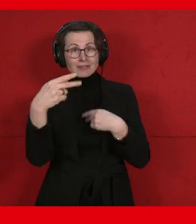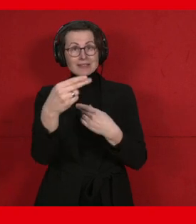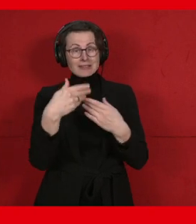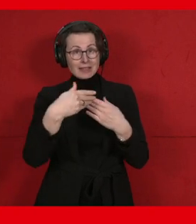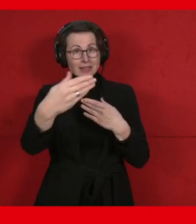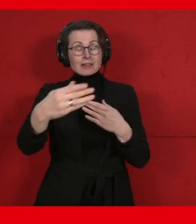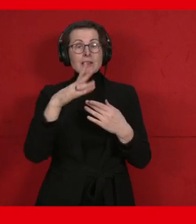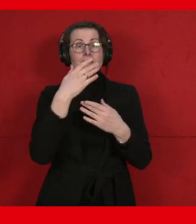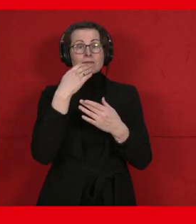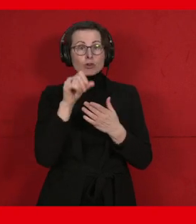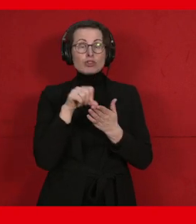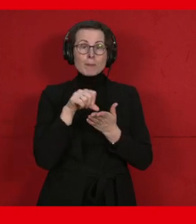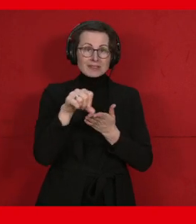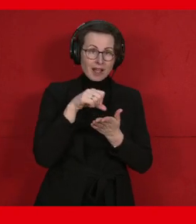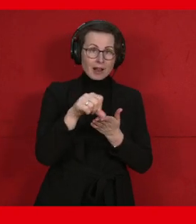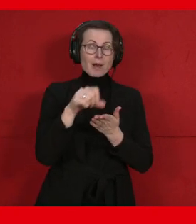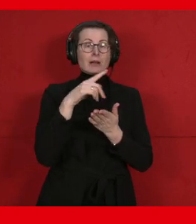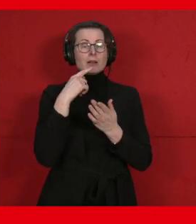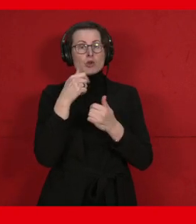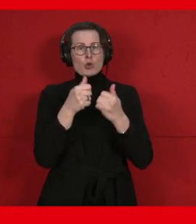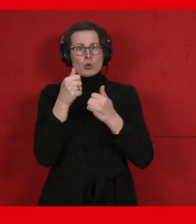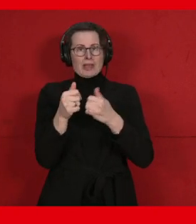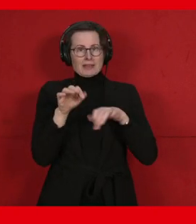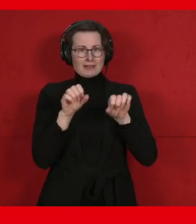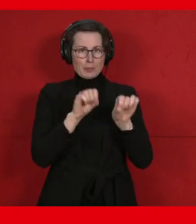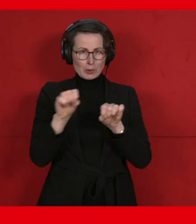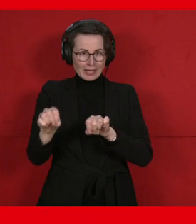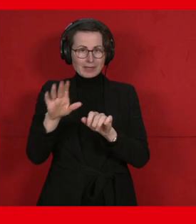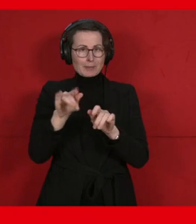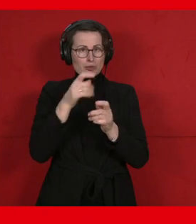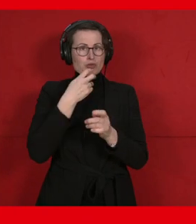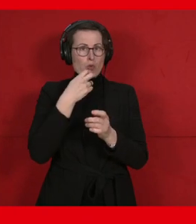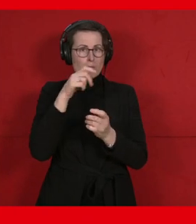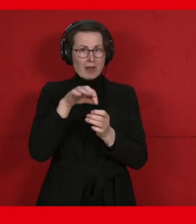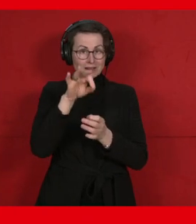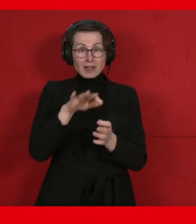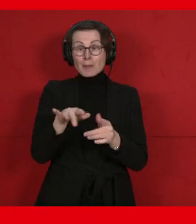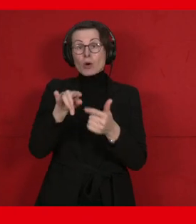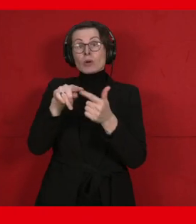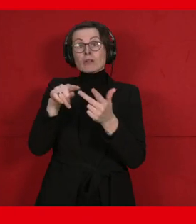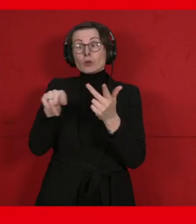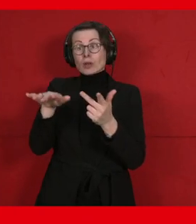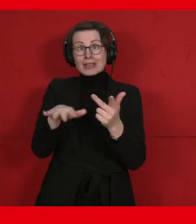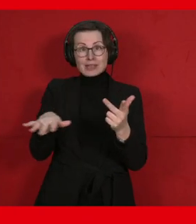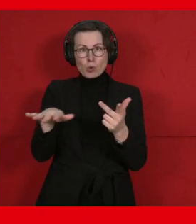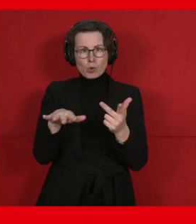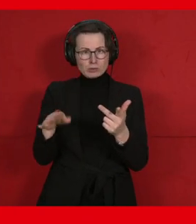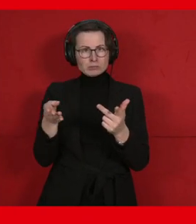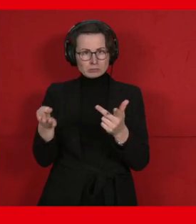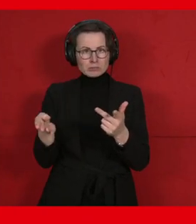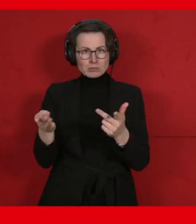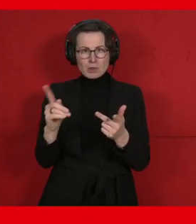tatsächlich bezahlbare und konkurrenzfähige Strompreise zu haben, Regionen eine Perspektive zu bieten, denn es hilft ja nichts, wenn wir da